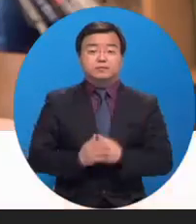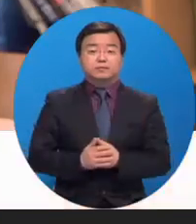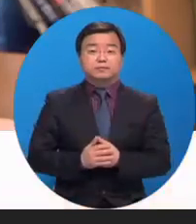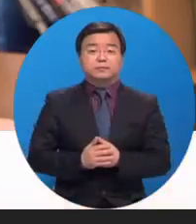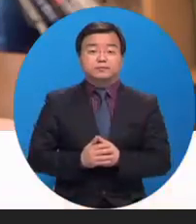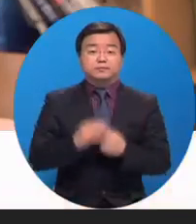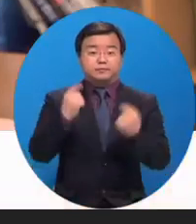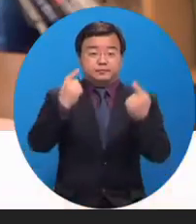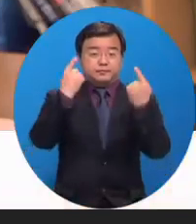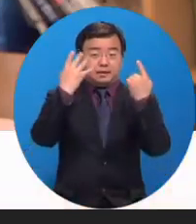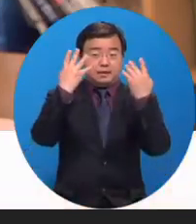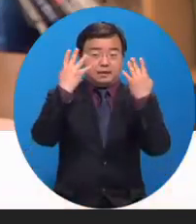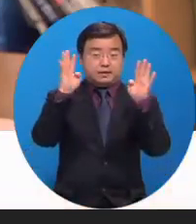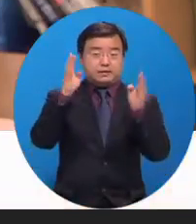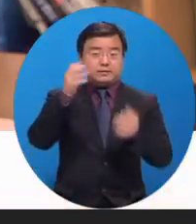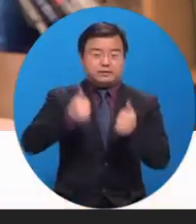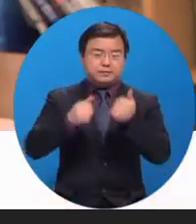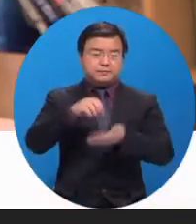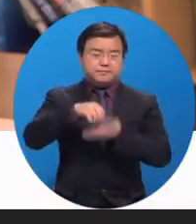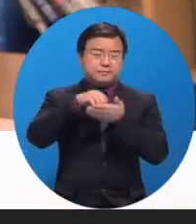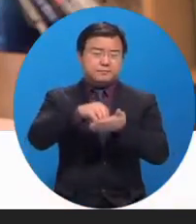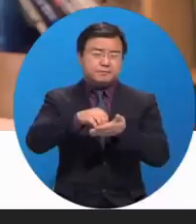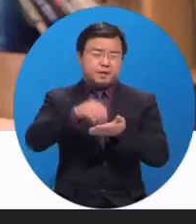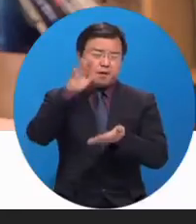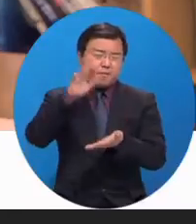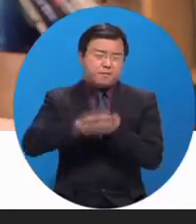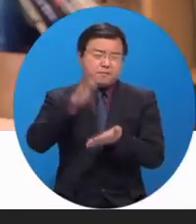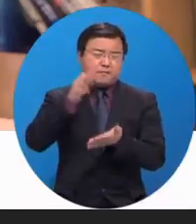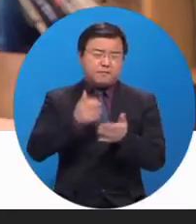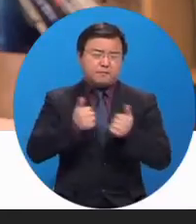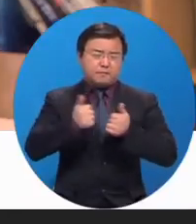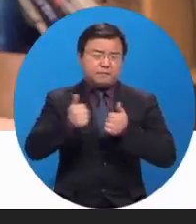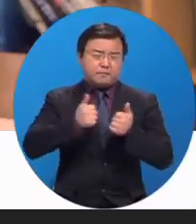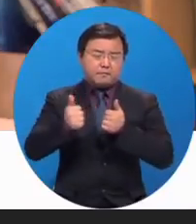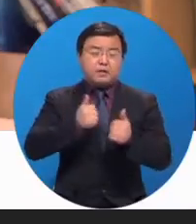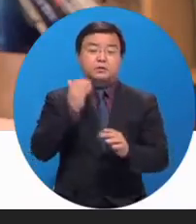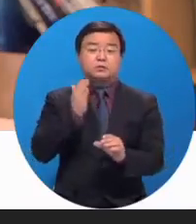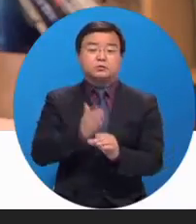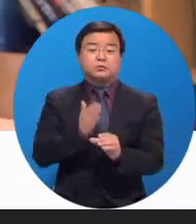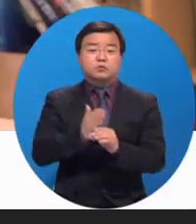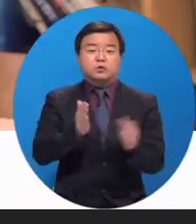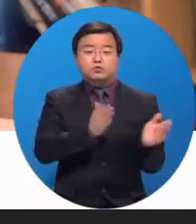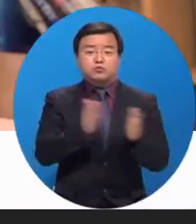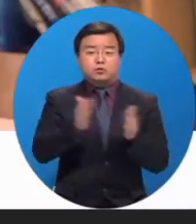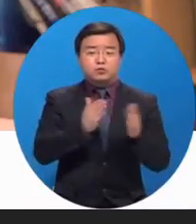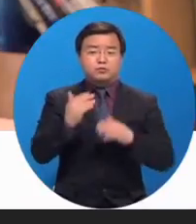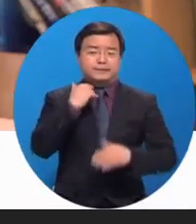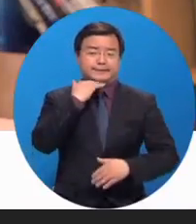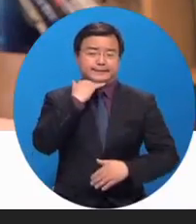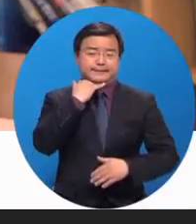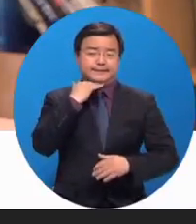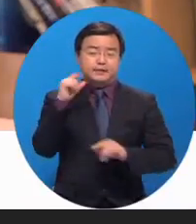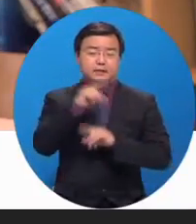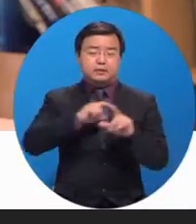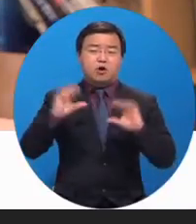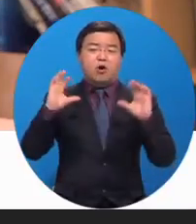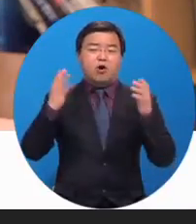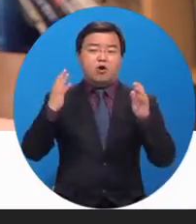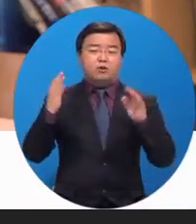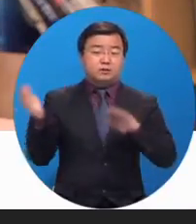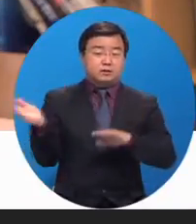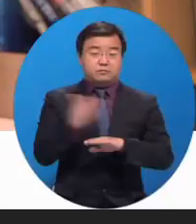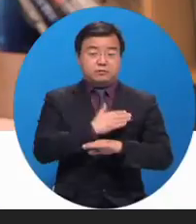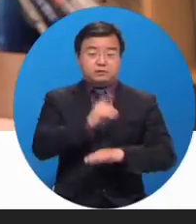대학 입시가 이제 워낙 치열해 지고 그러다 보니까 는 준비하는 연령층 이제 더 내려가는 더 어린 나이부터